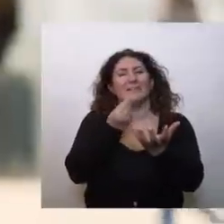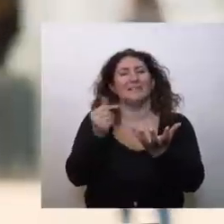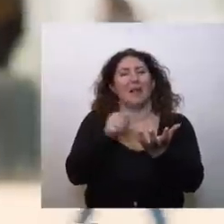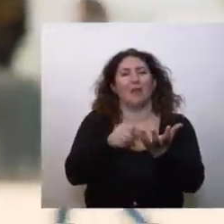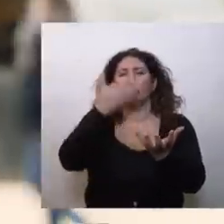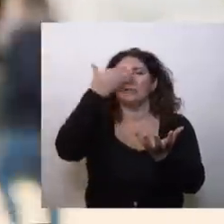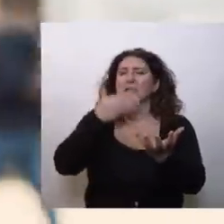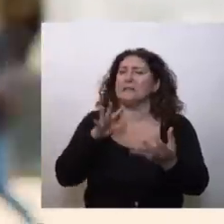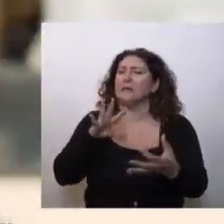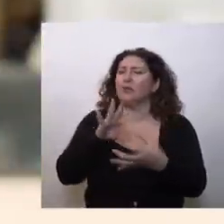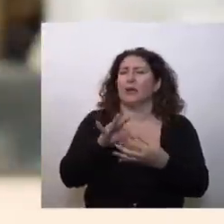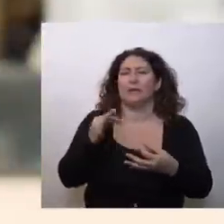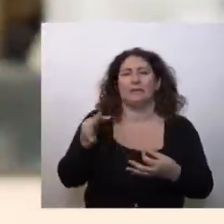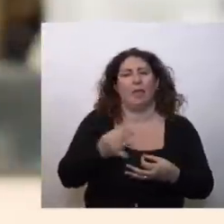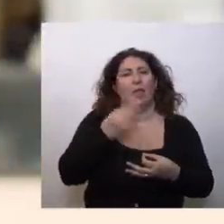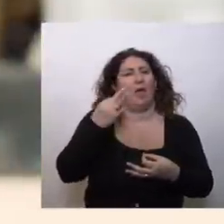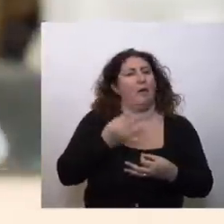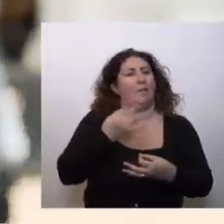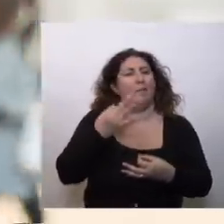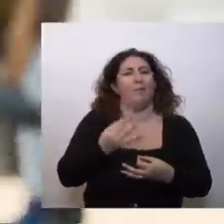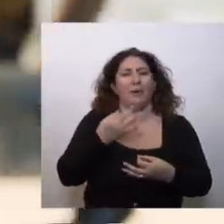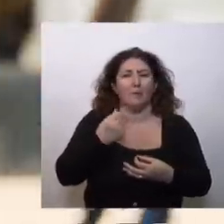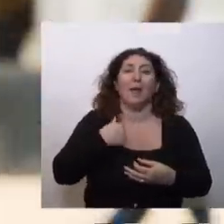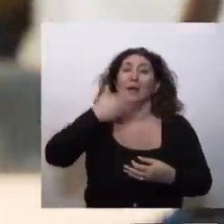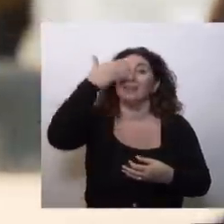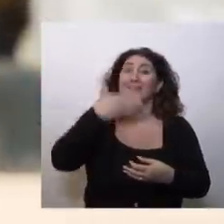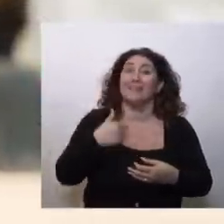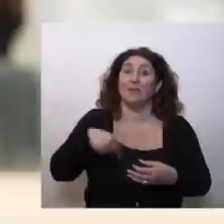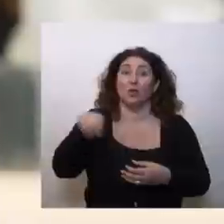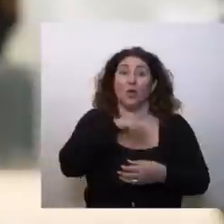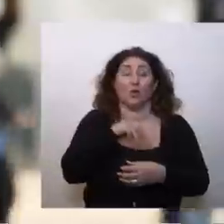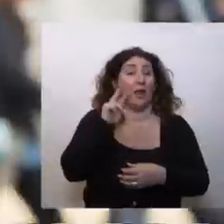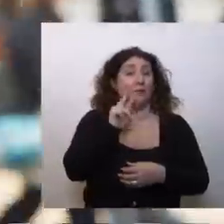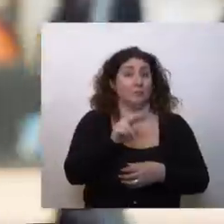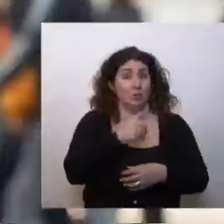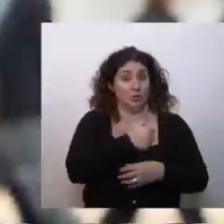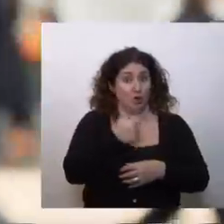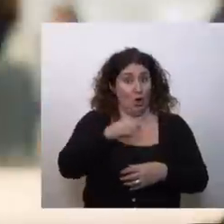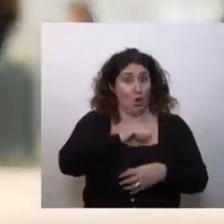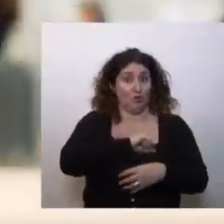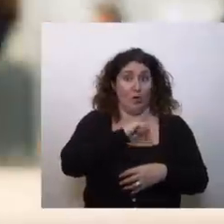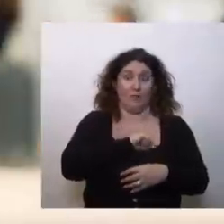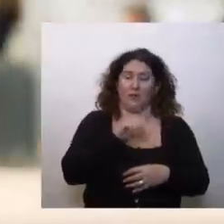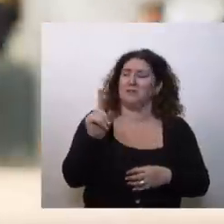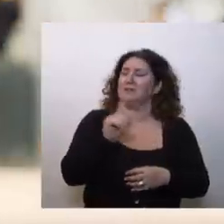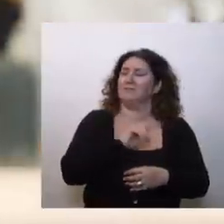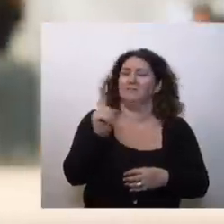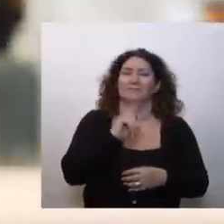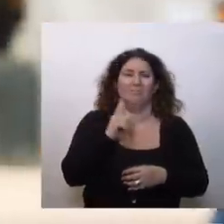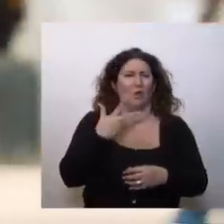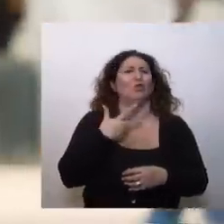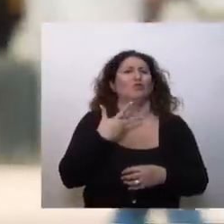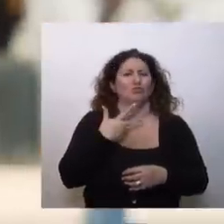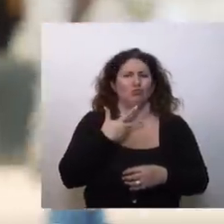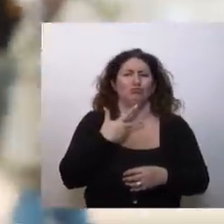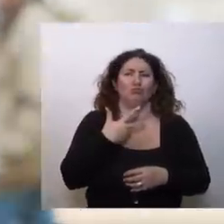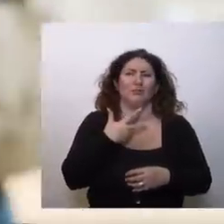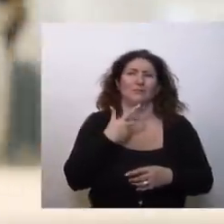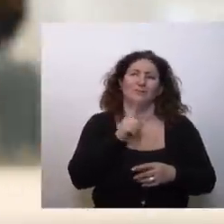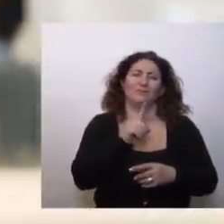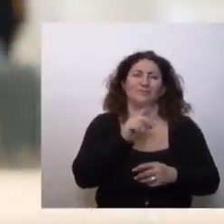sulla Sindone non vediamo soltanto la sofferenza, ritengo che si possa vedere anche un segno